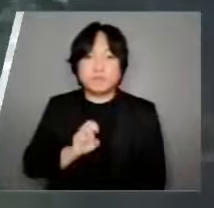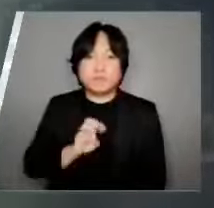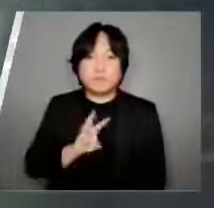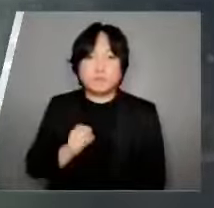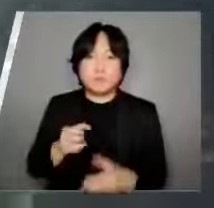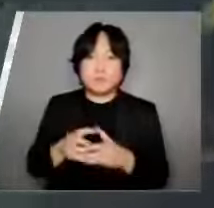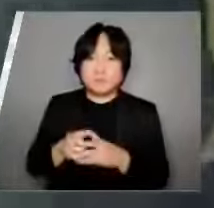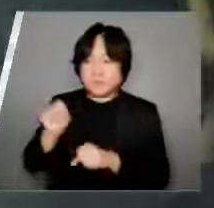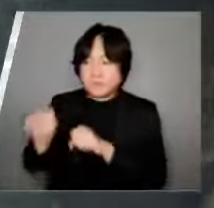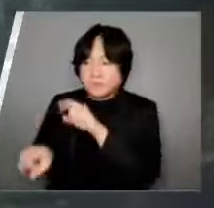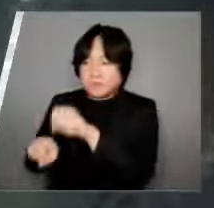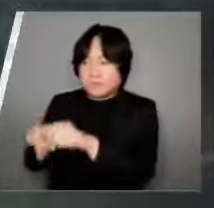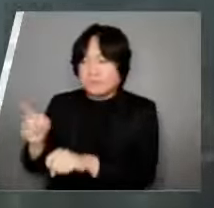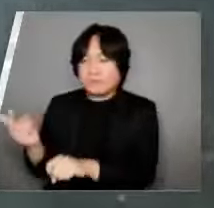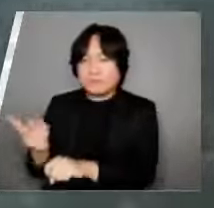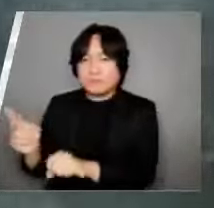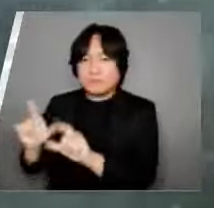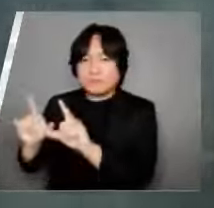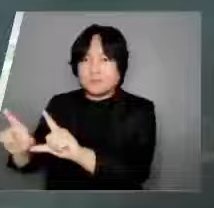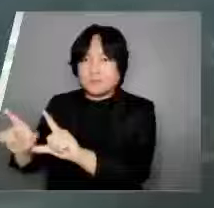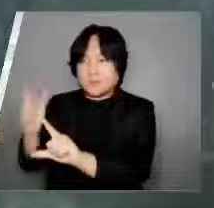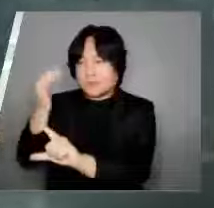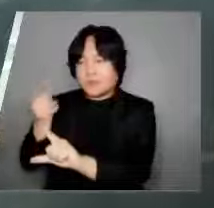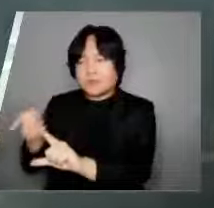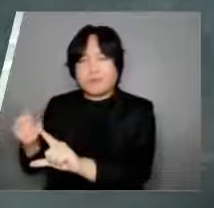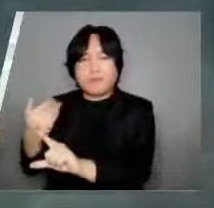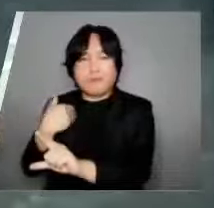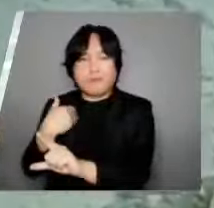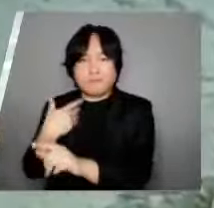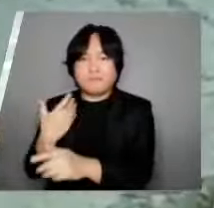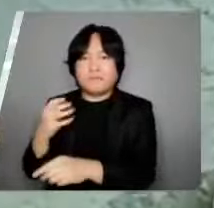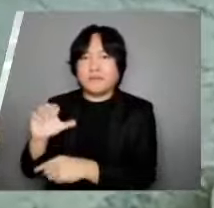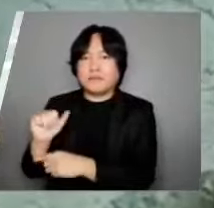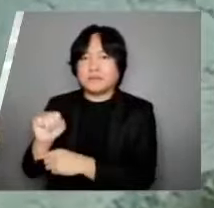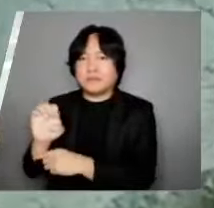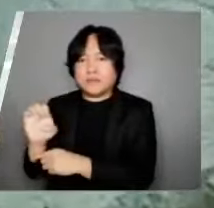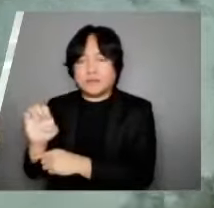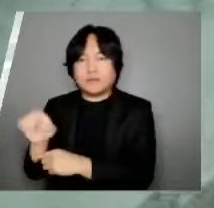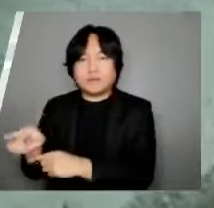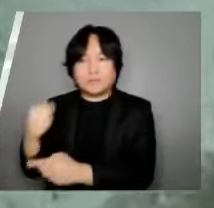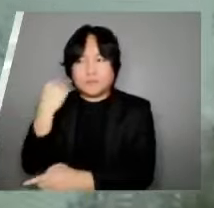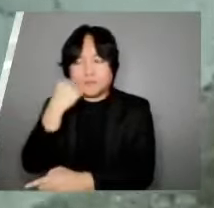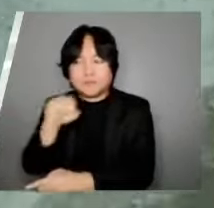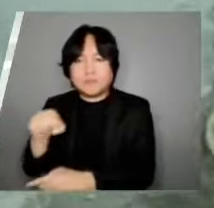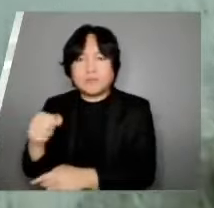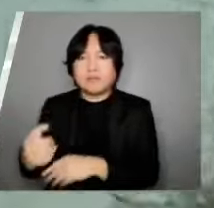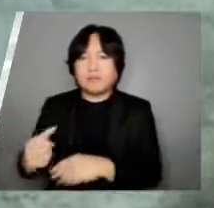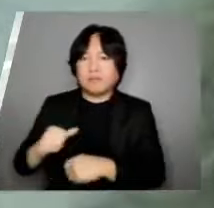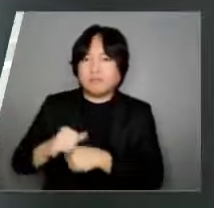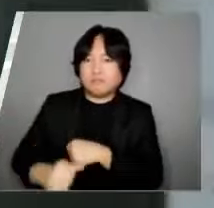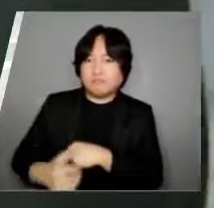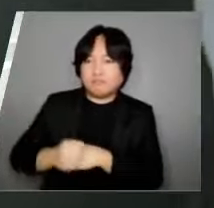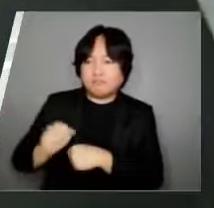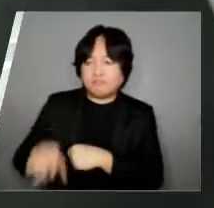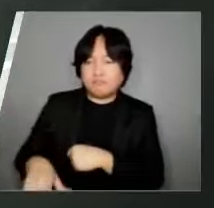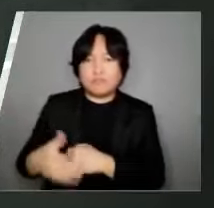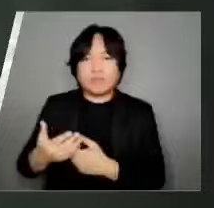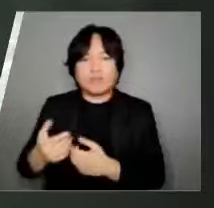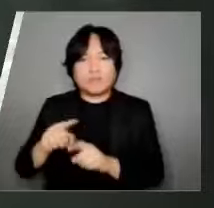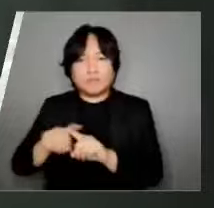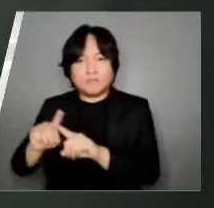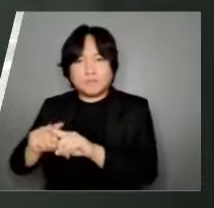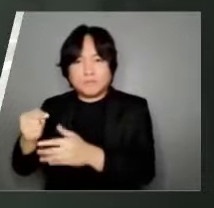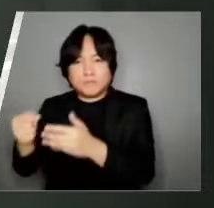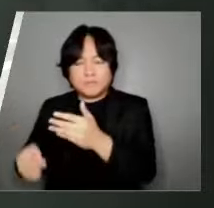na naharap sa reklamong illegal practice of medicine, paglabag sa FDA law, illegal abortion in relation sa cybercrime law. Para sa